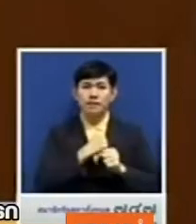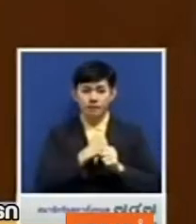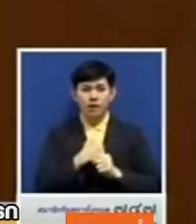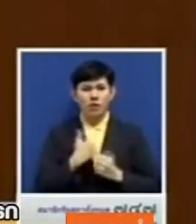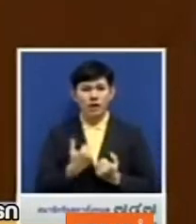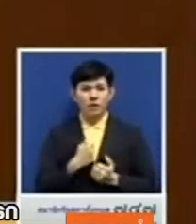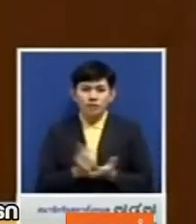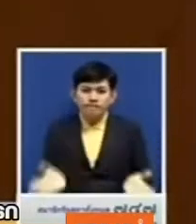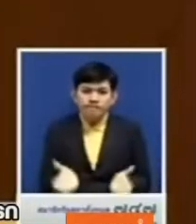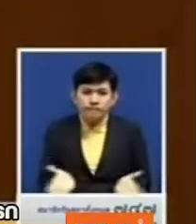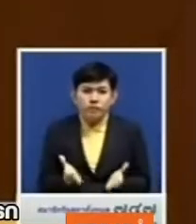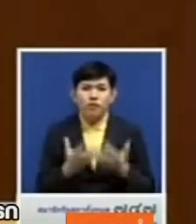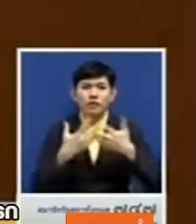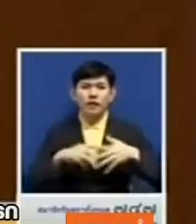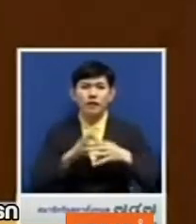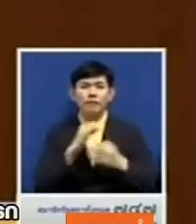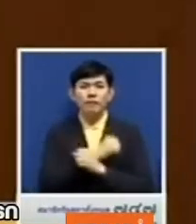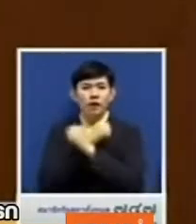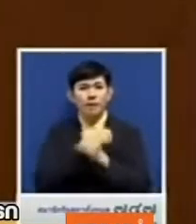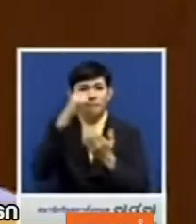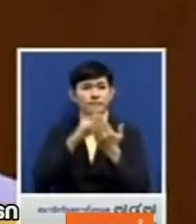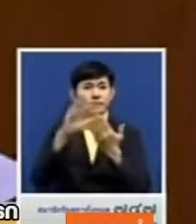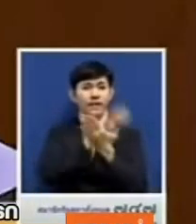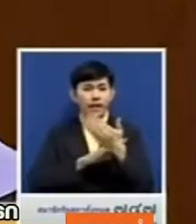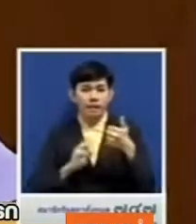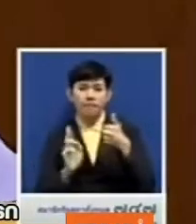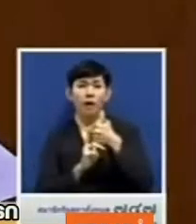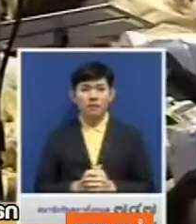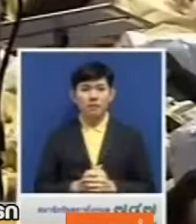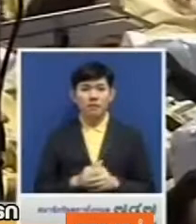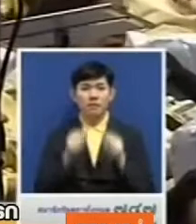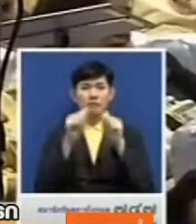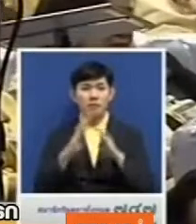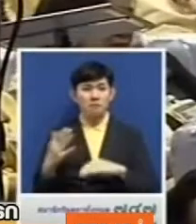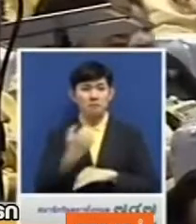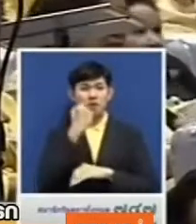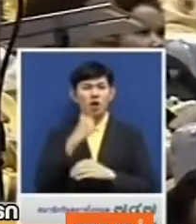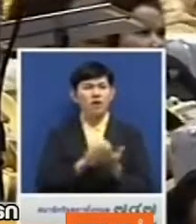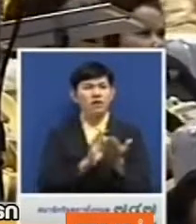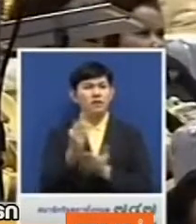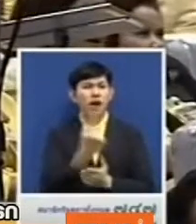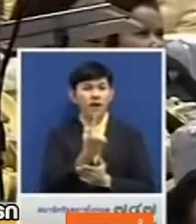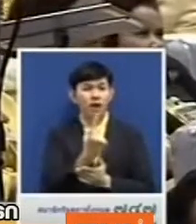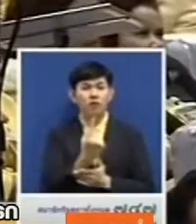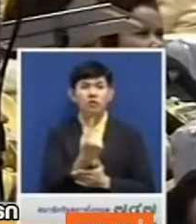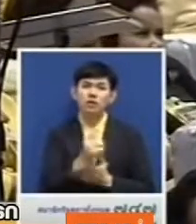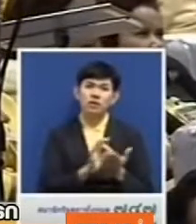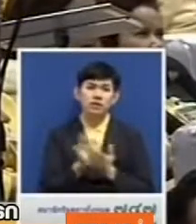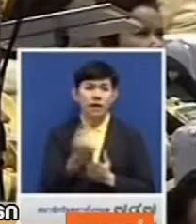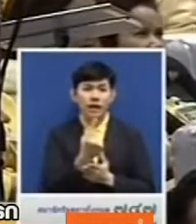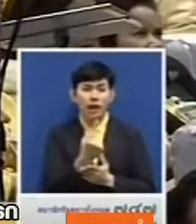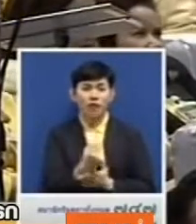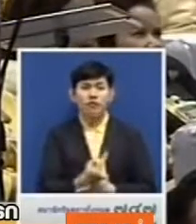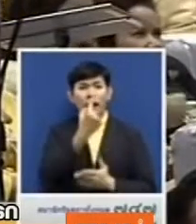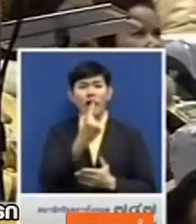จจะต้องให้เครดิตท่านประธานด้วยเพราะว่าท่านประธานเนี่ยก็ค่อนข้างที่จะแม่นข้อบังคับสภาอยู่ในสภามานานแล้วก็สามารถที่จะคุมการ